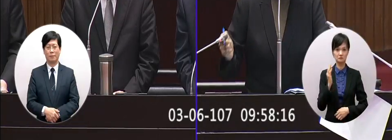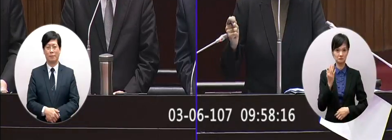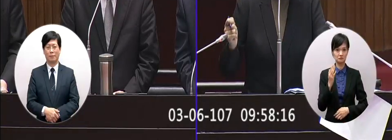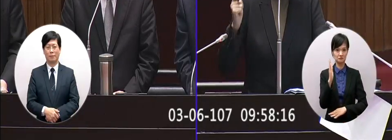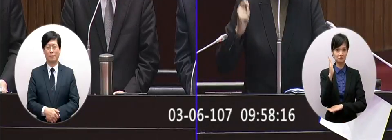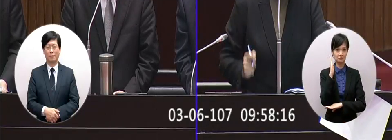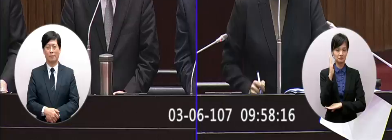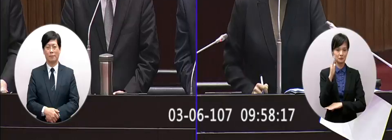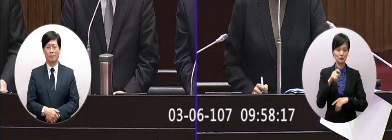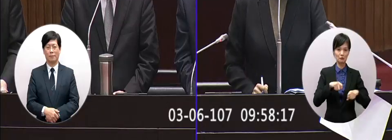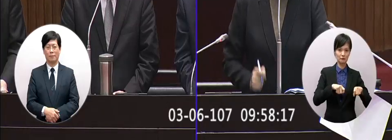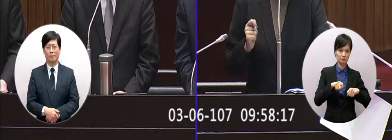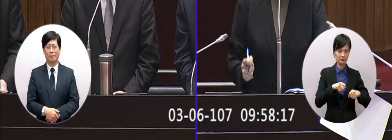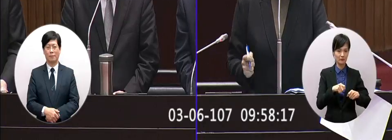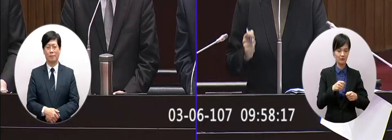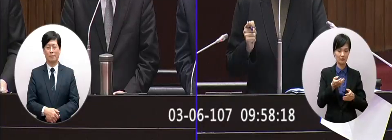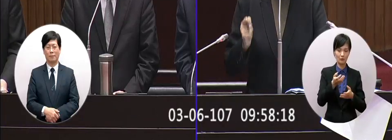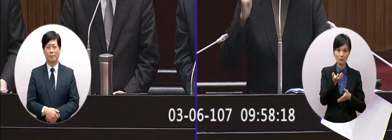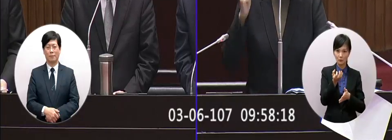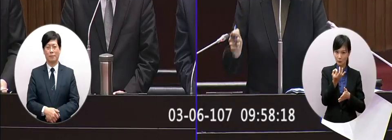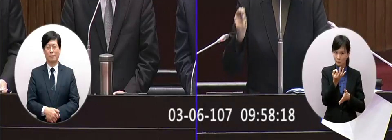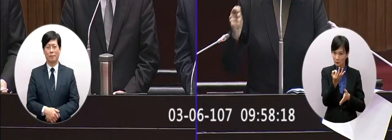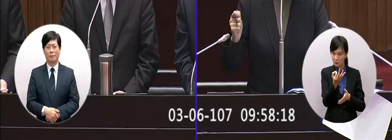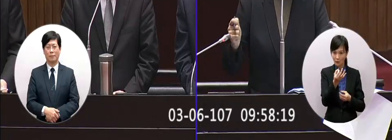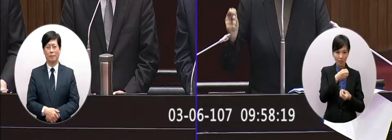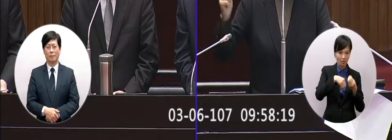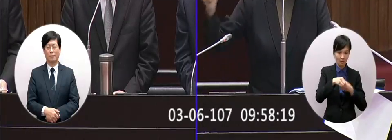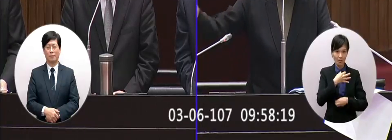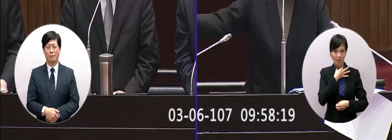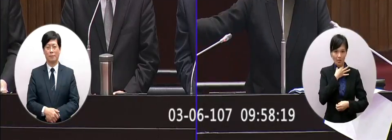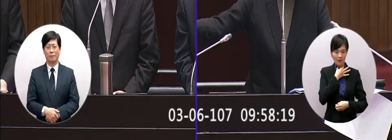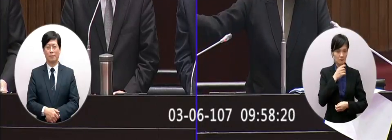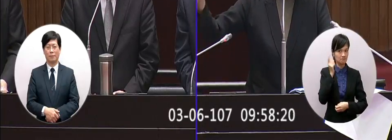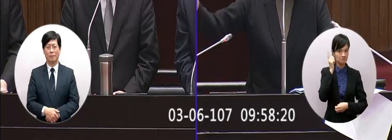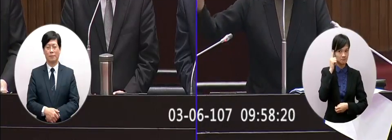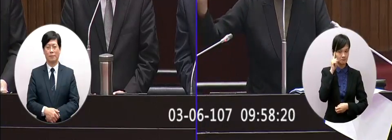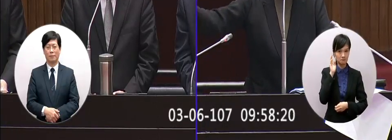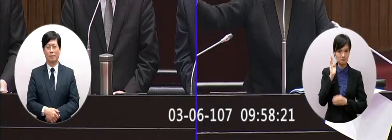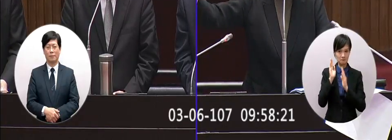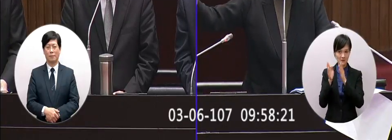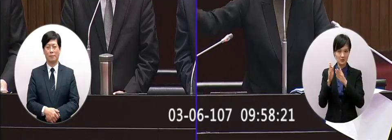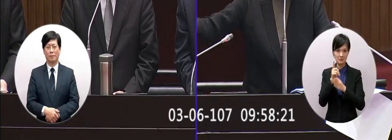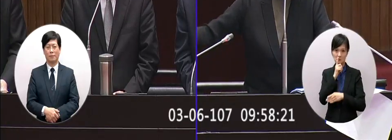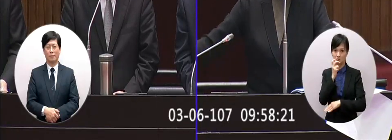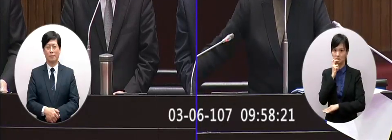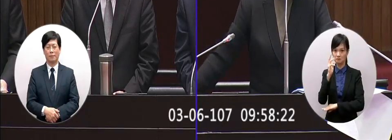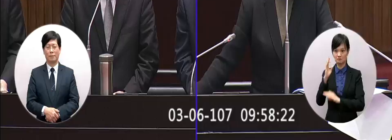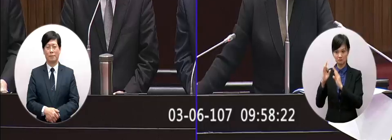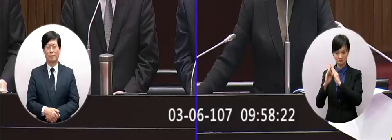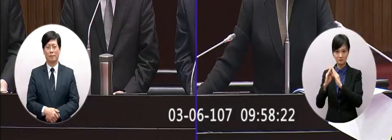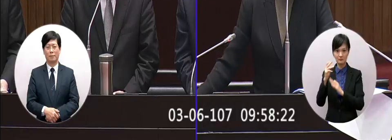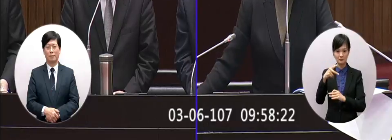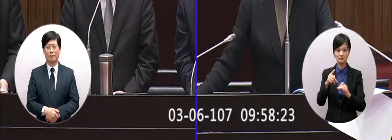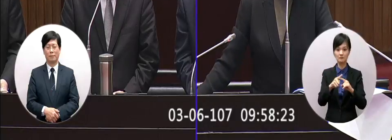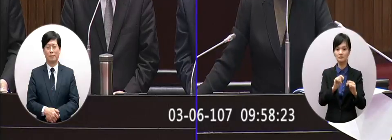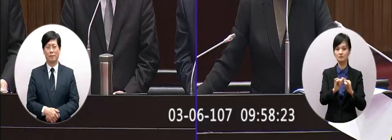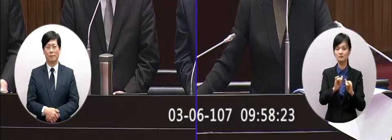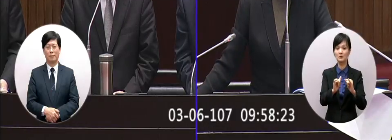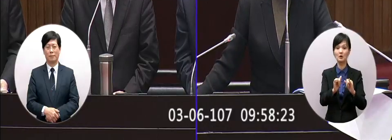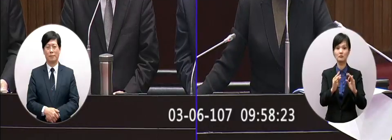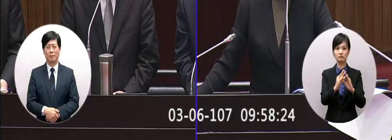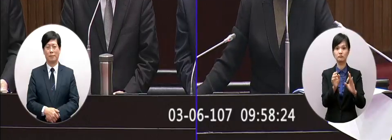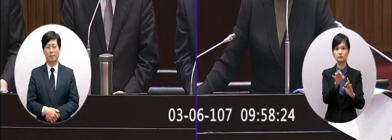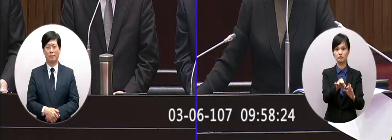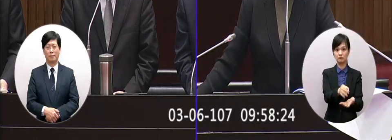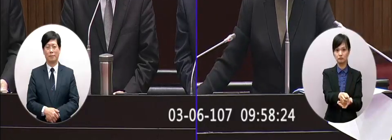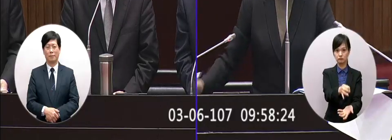挤不出预算，所以我们就把脑筋动到了中央银行还有人民的存款上面。我们政府要求